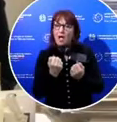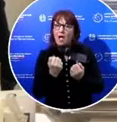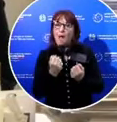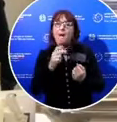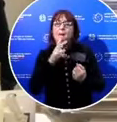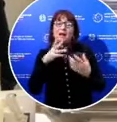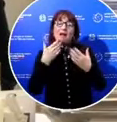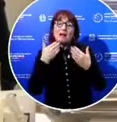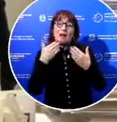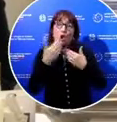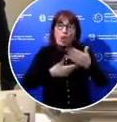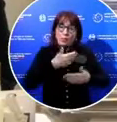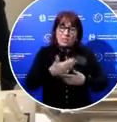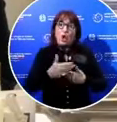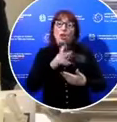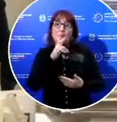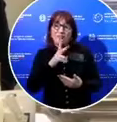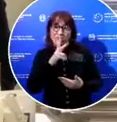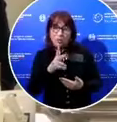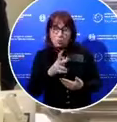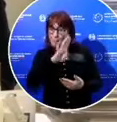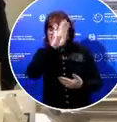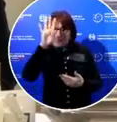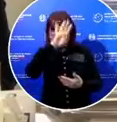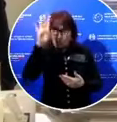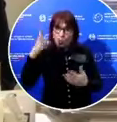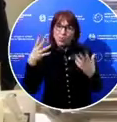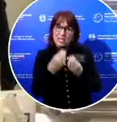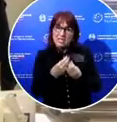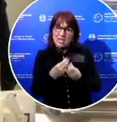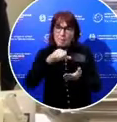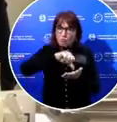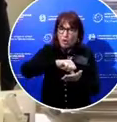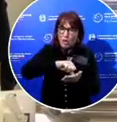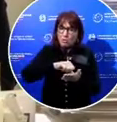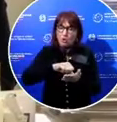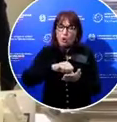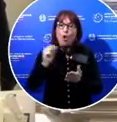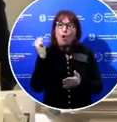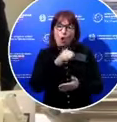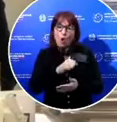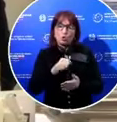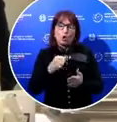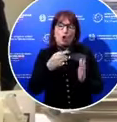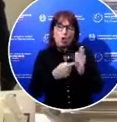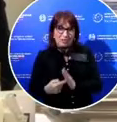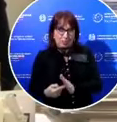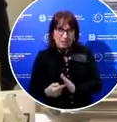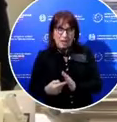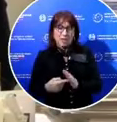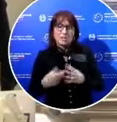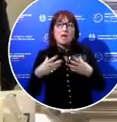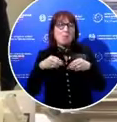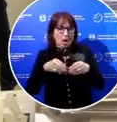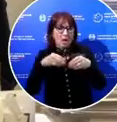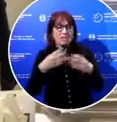che operano attraverso i nuclei operativi per le tossicodipendenze, partecipa a tante